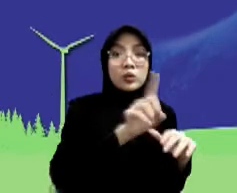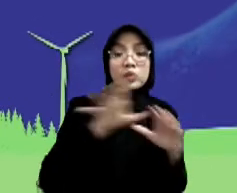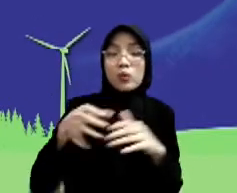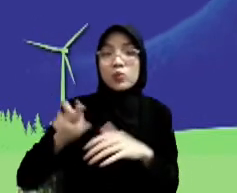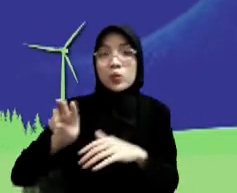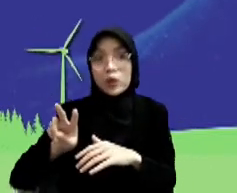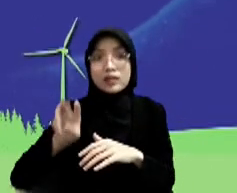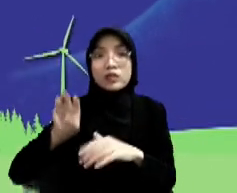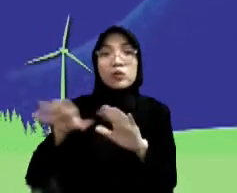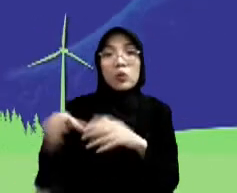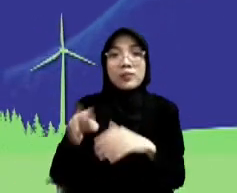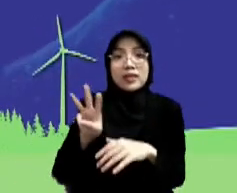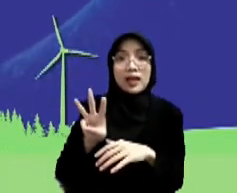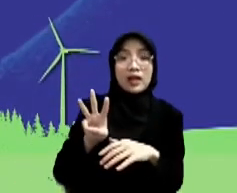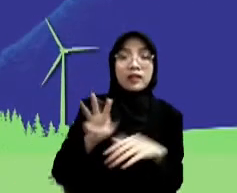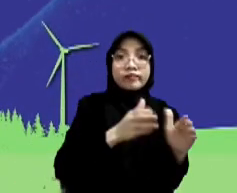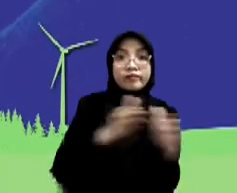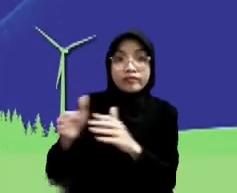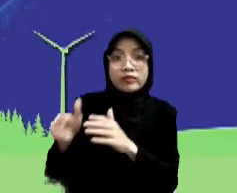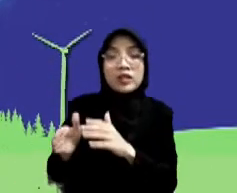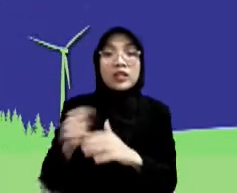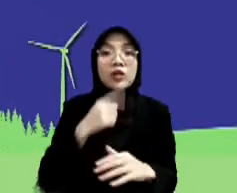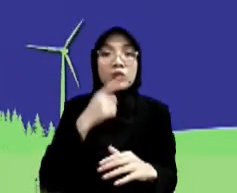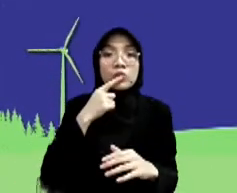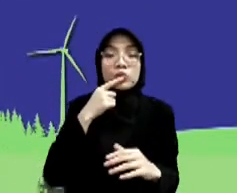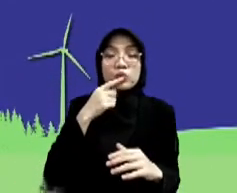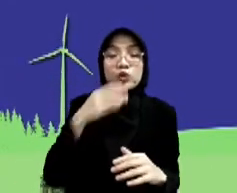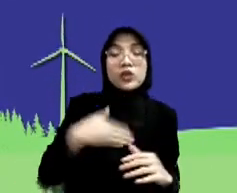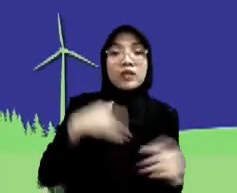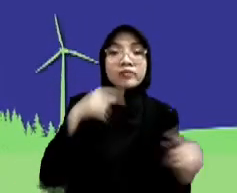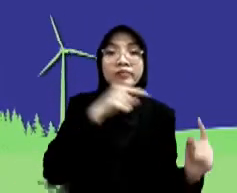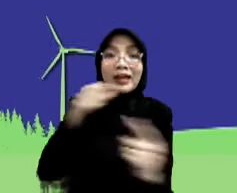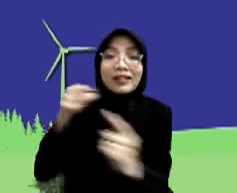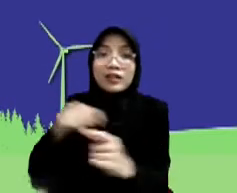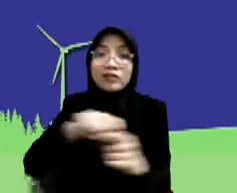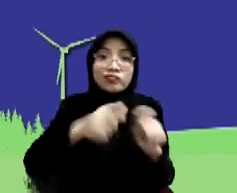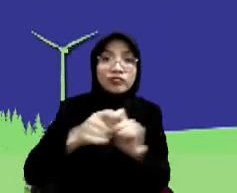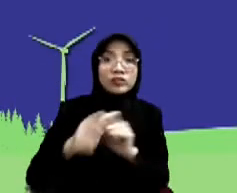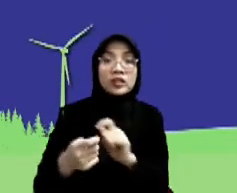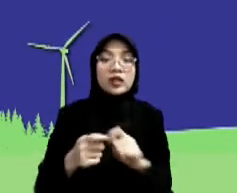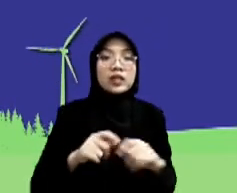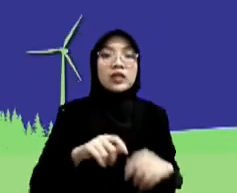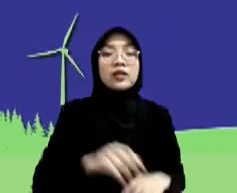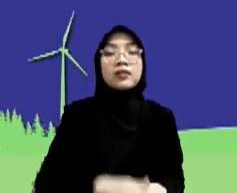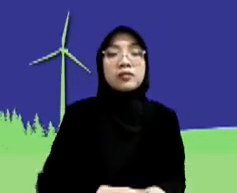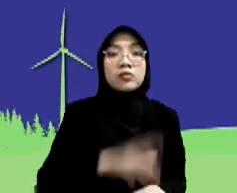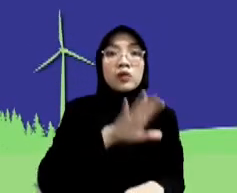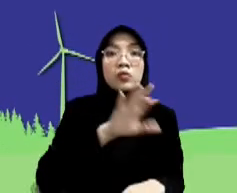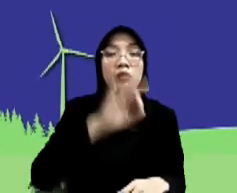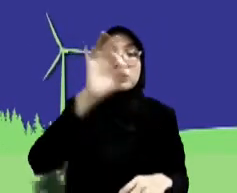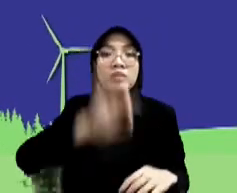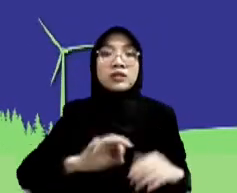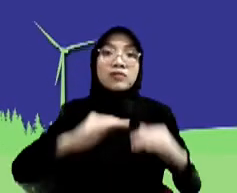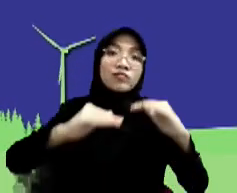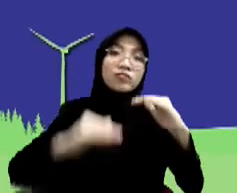eh dengan eh di antaranya kita punya Transition target gitu ya Eh 50% reduction eh eh by